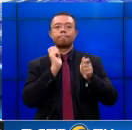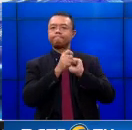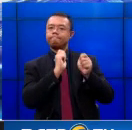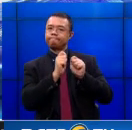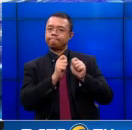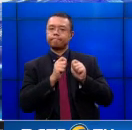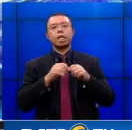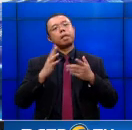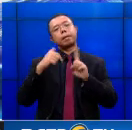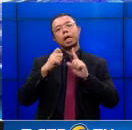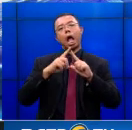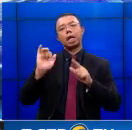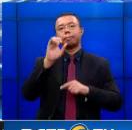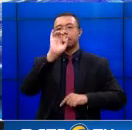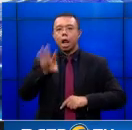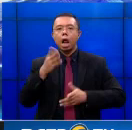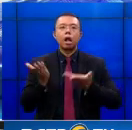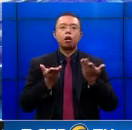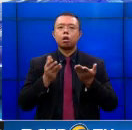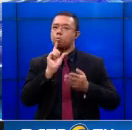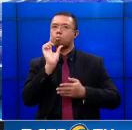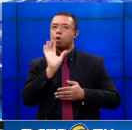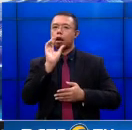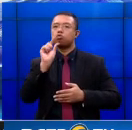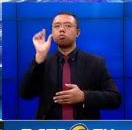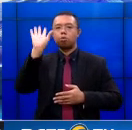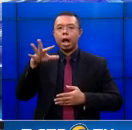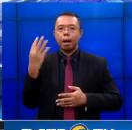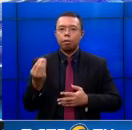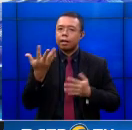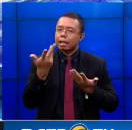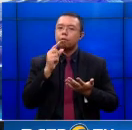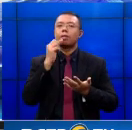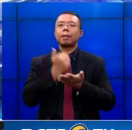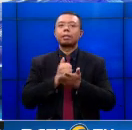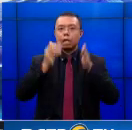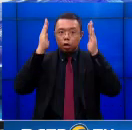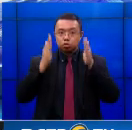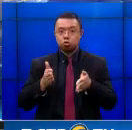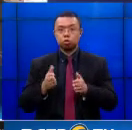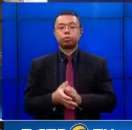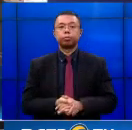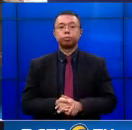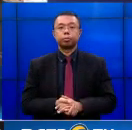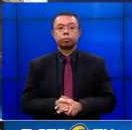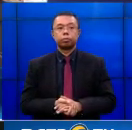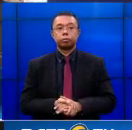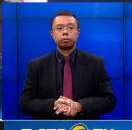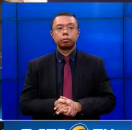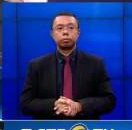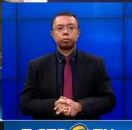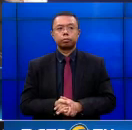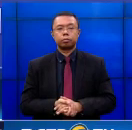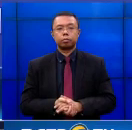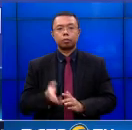namun Kai menegaskan layanan ini bukan untuk mudik melainkan untuk kepentingan khusus Hai